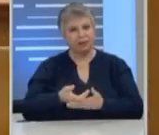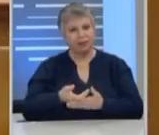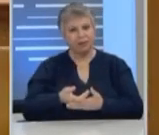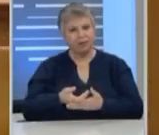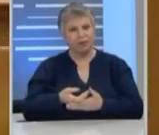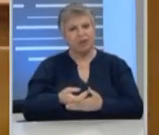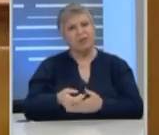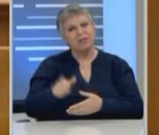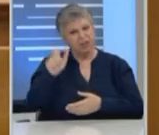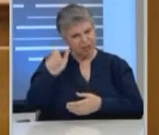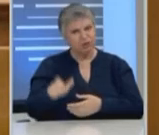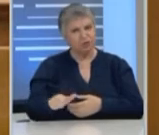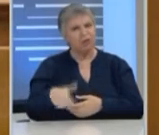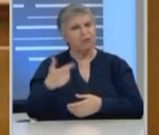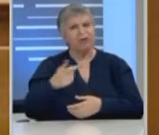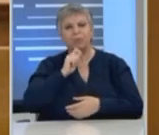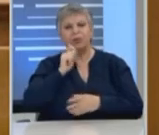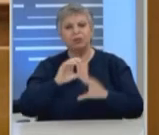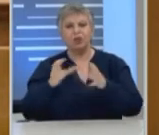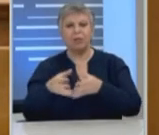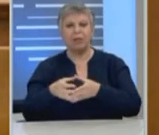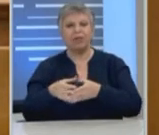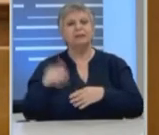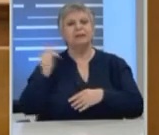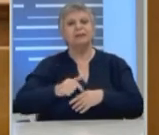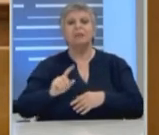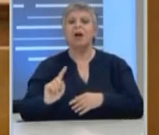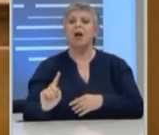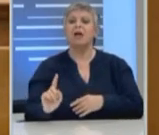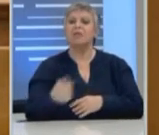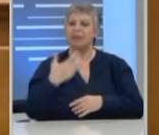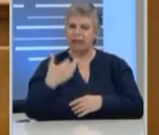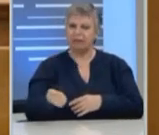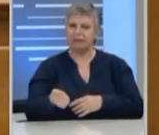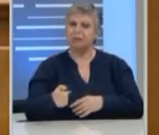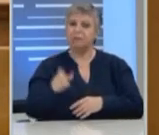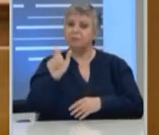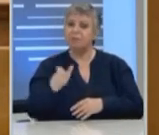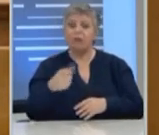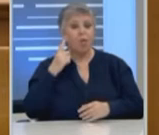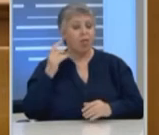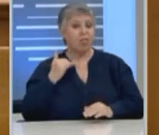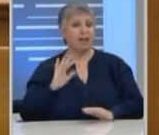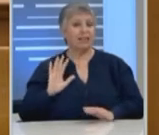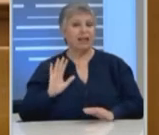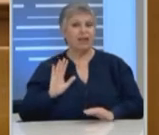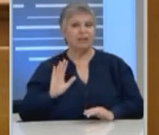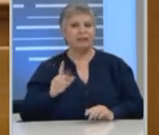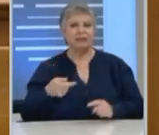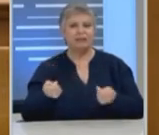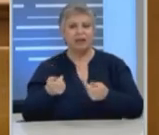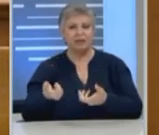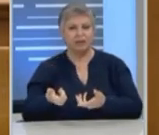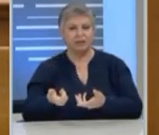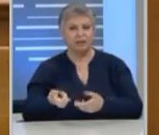Σήμερα κύριε Μητσοτάκη είχατε μια ευκαιρία, δεν το καταλάβατε μάλλον, αλλά είχατε μια ευκαιρία. Είχατε μια ευκαιρία, μεγάλη ευκαιρία για την